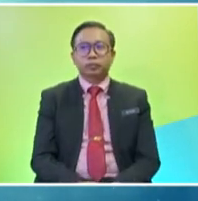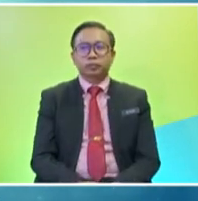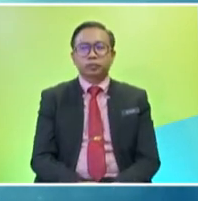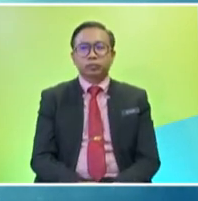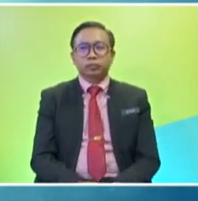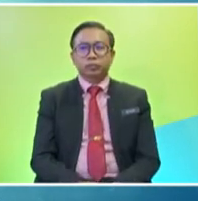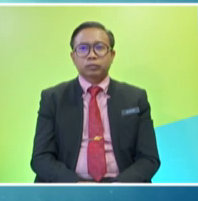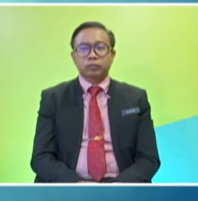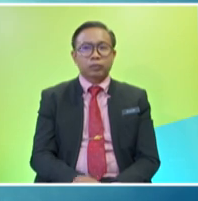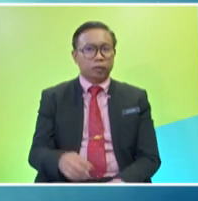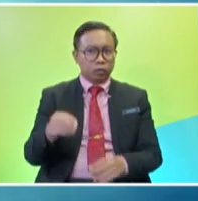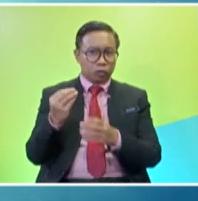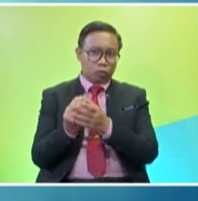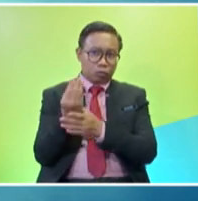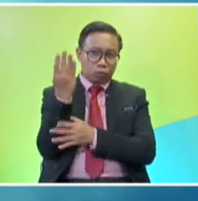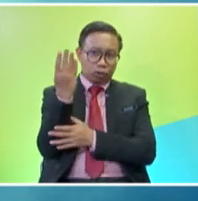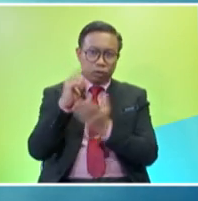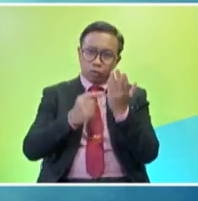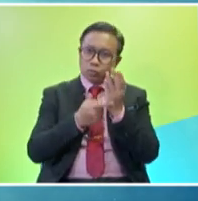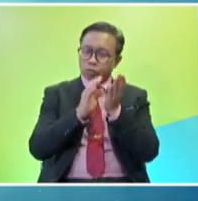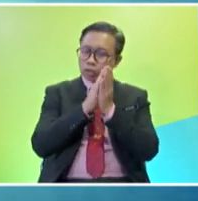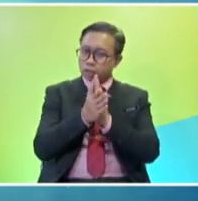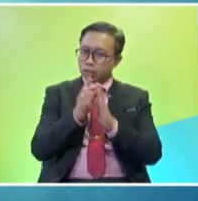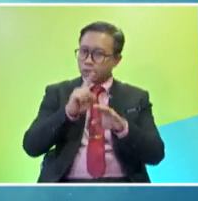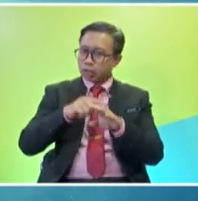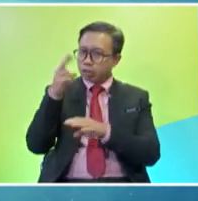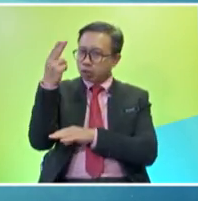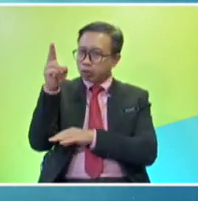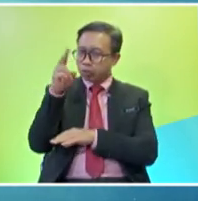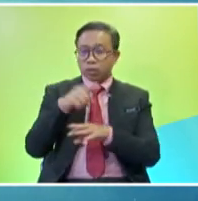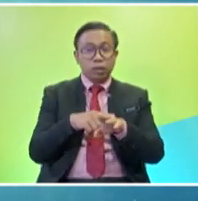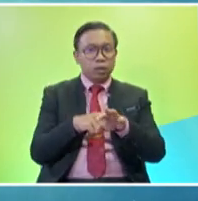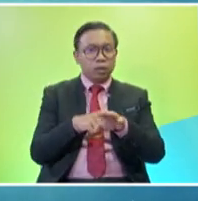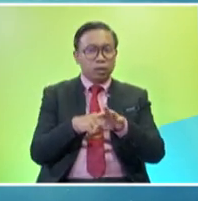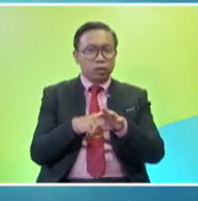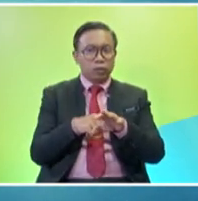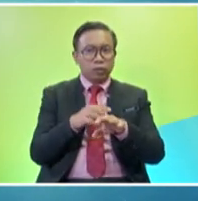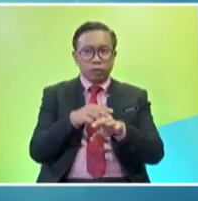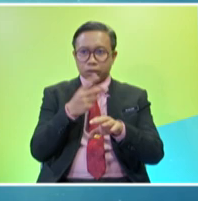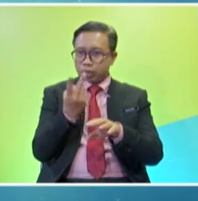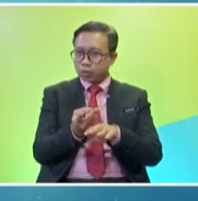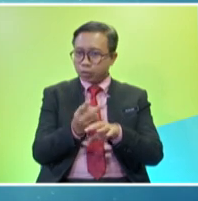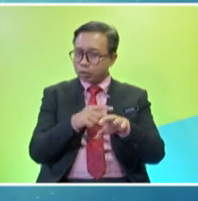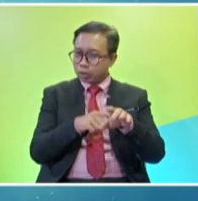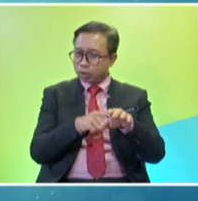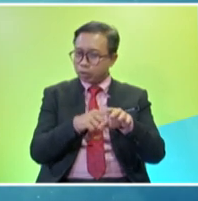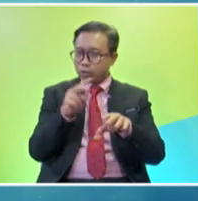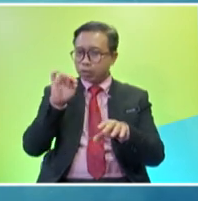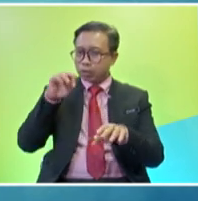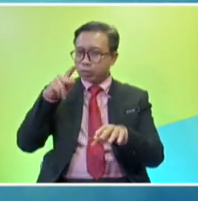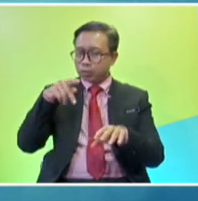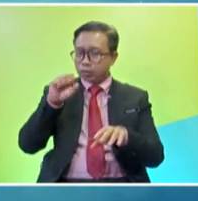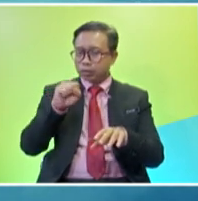membandingkan tumbuh-tumbuhan semula jadi di kawasan hutan daun lurus sederhana seperti daun minthes dan lembut